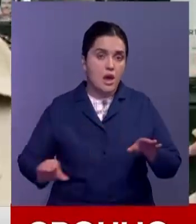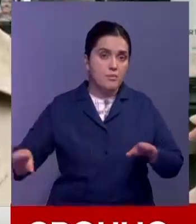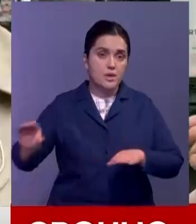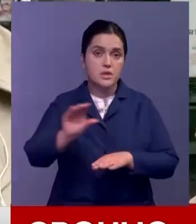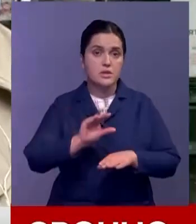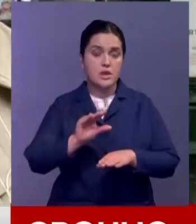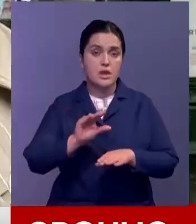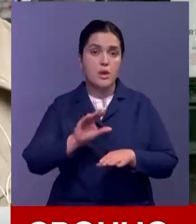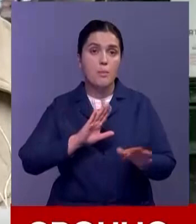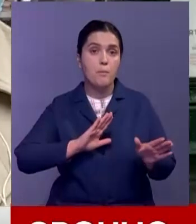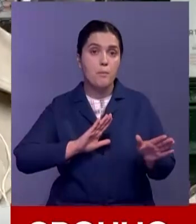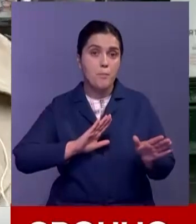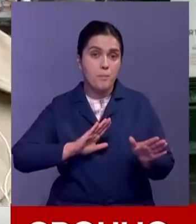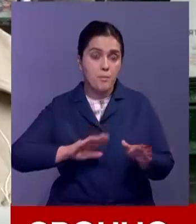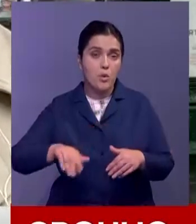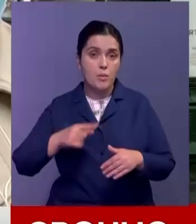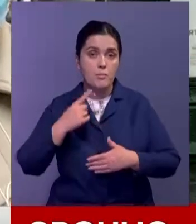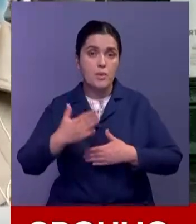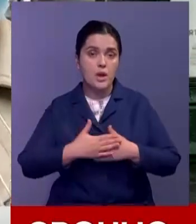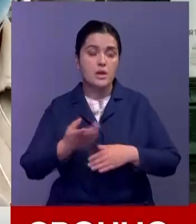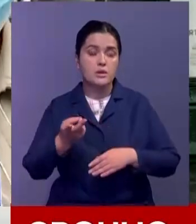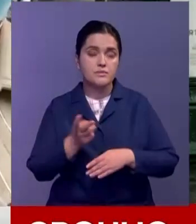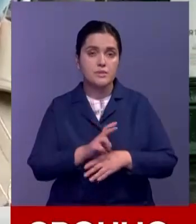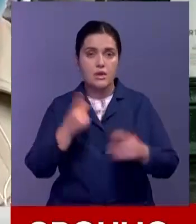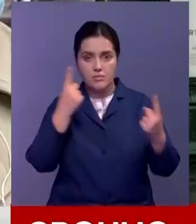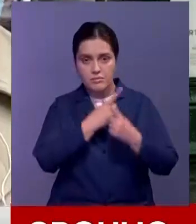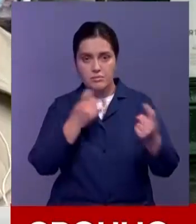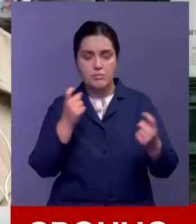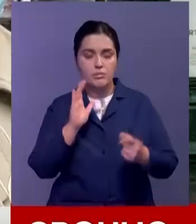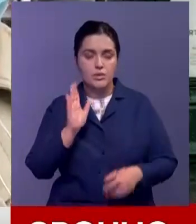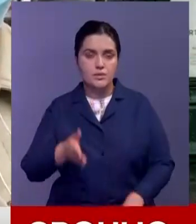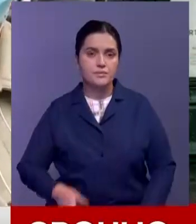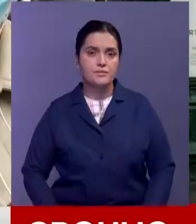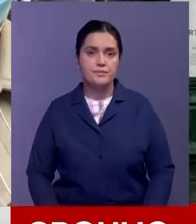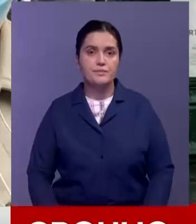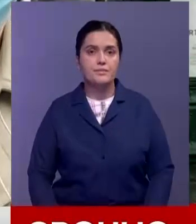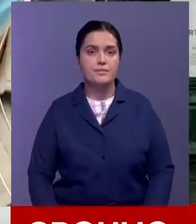сейчас пойдем после включения поближе и, конечно, покажем, что происходит на месте.